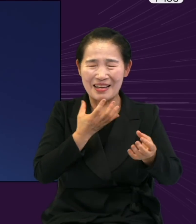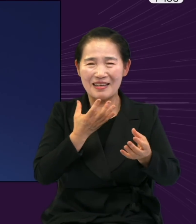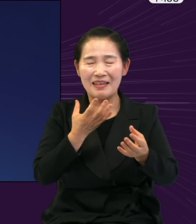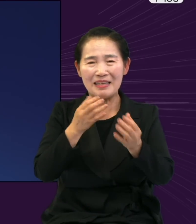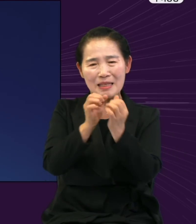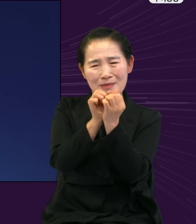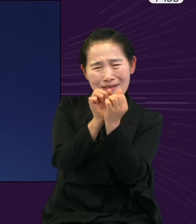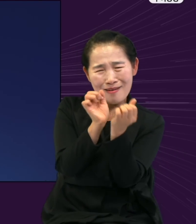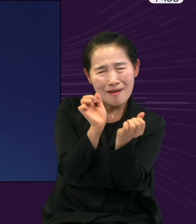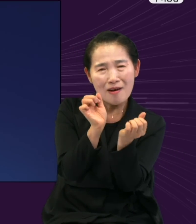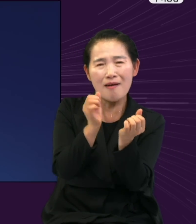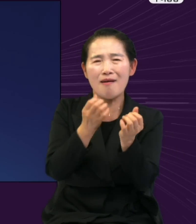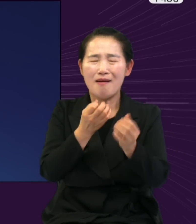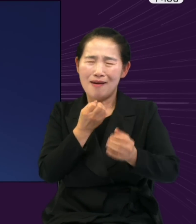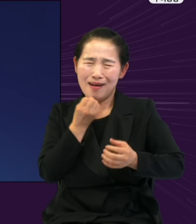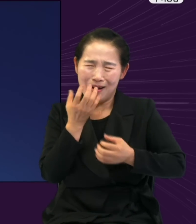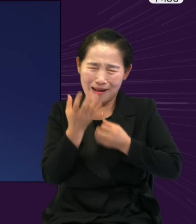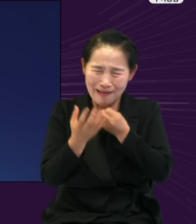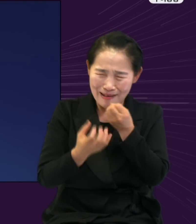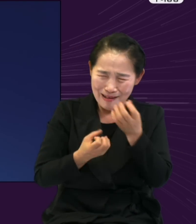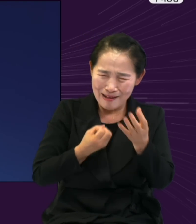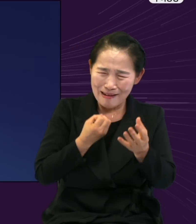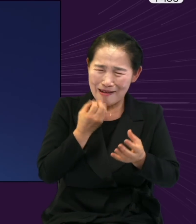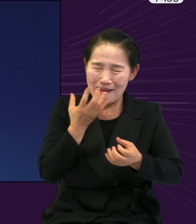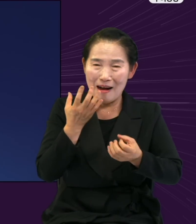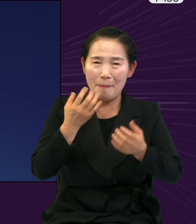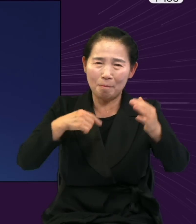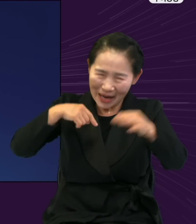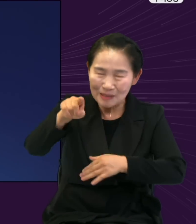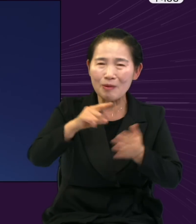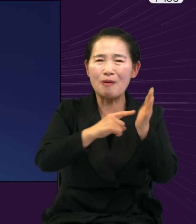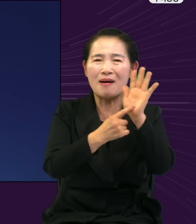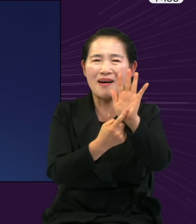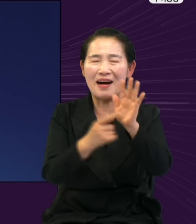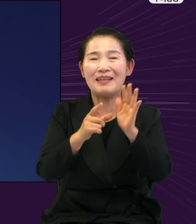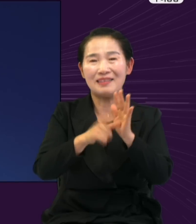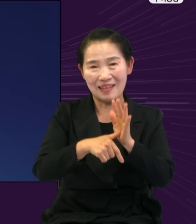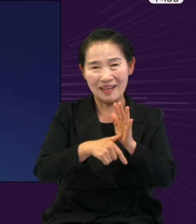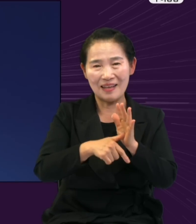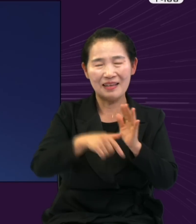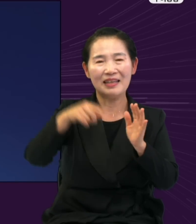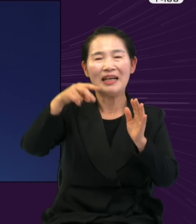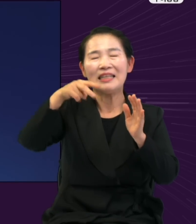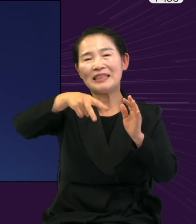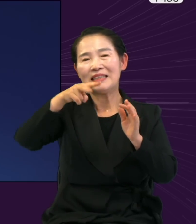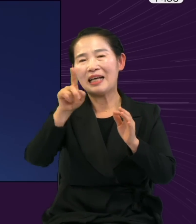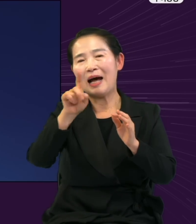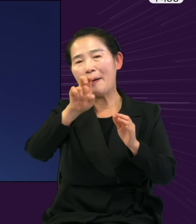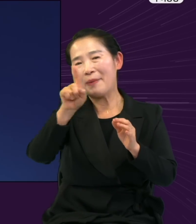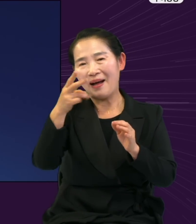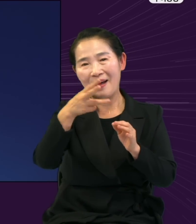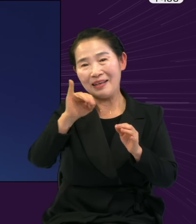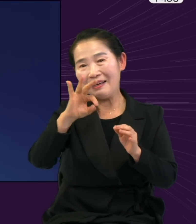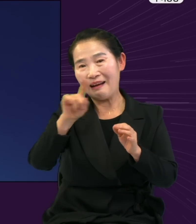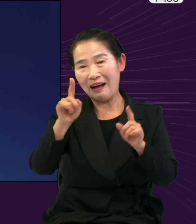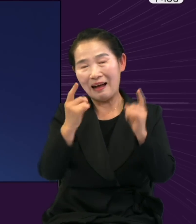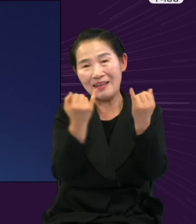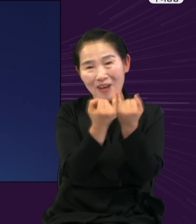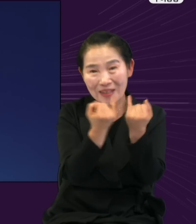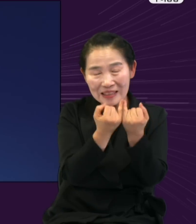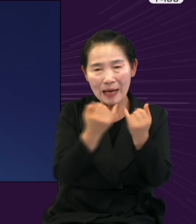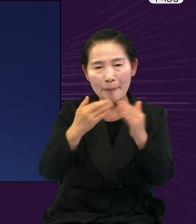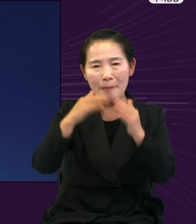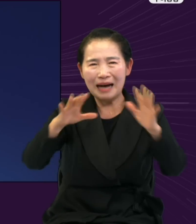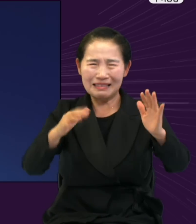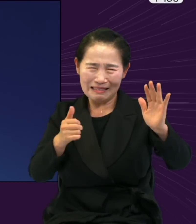간증으로 밖으로 나올 때, 사마리아 여인이 그 마을에 가서 그리스도를 외쳤을 때 그들이